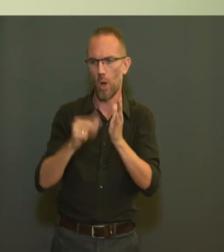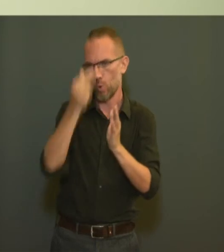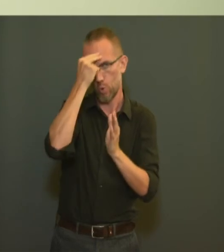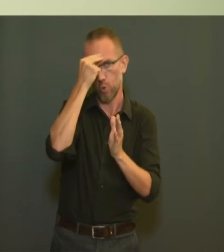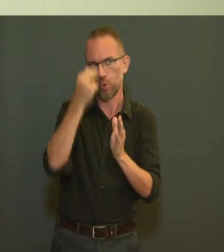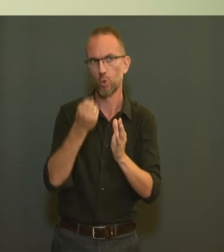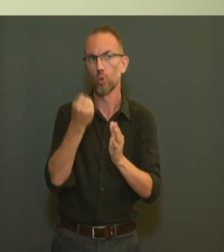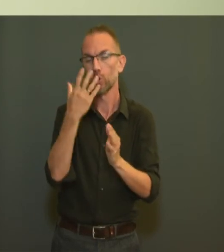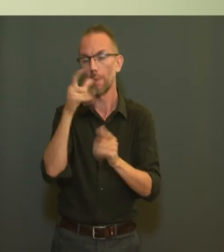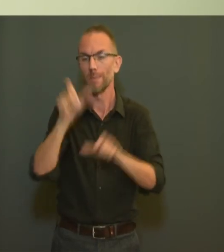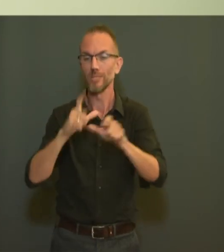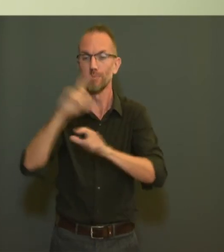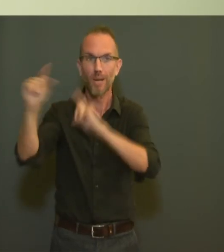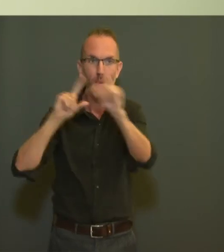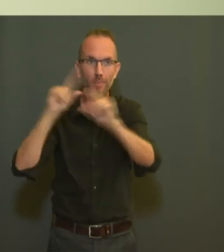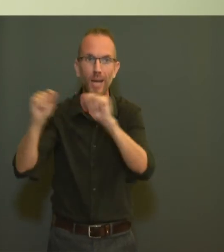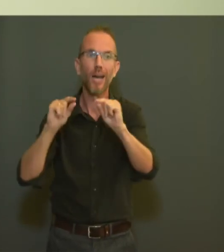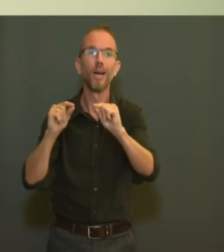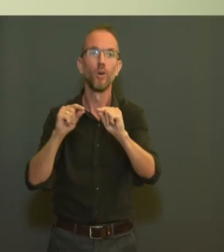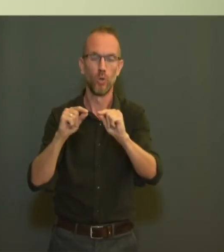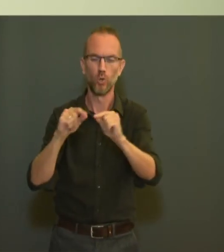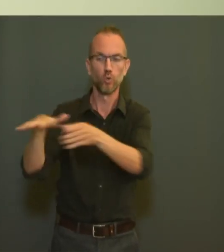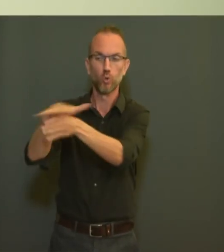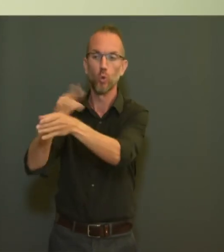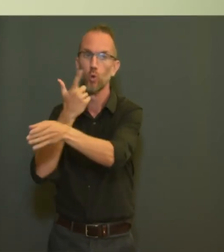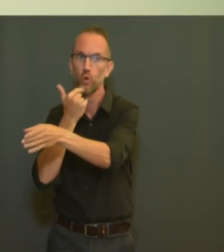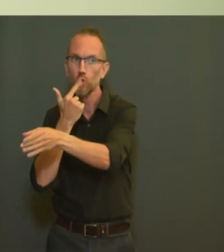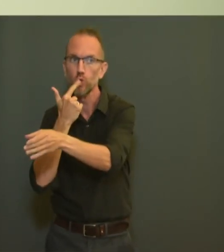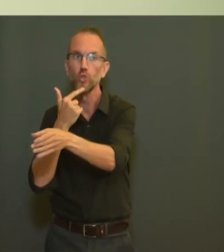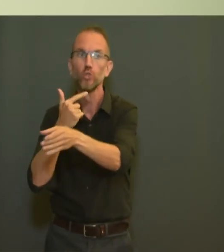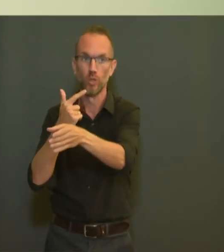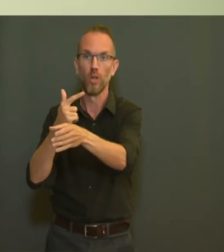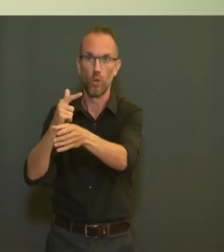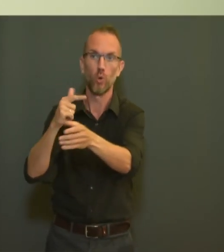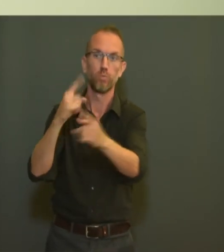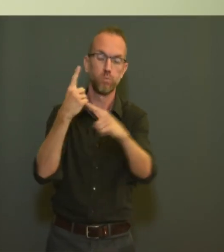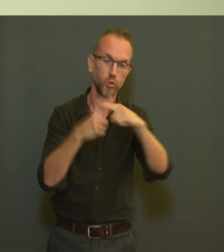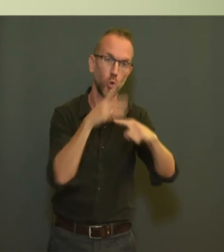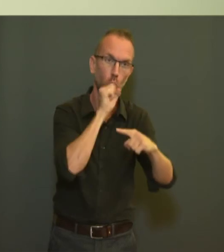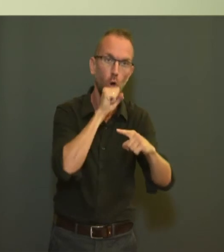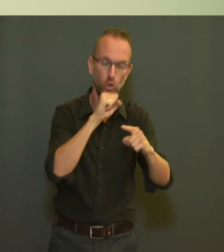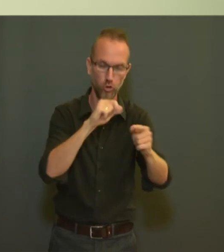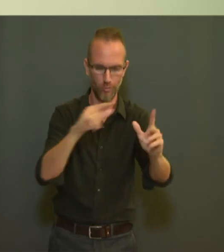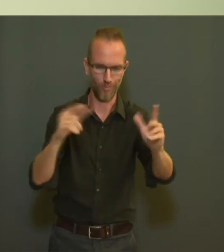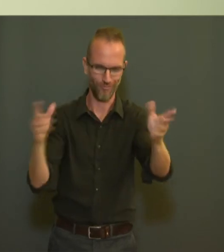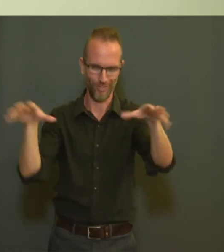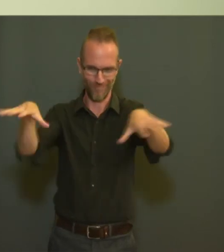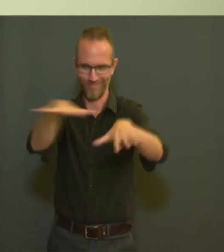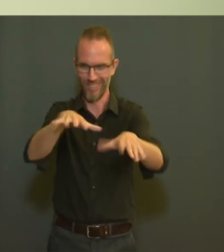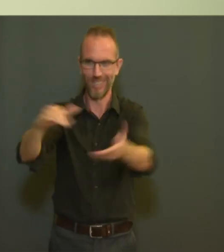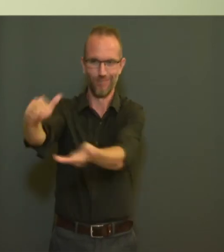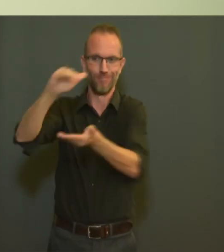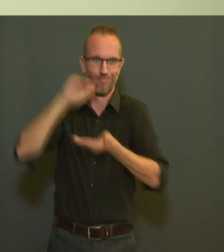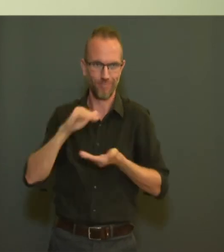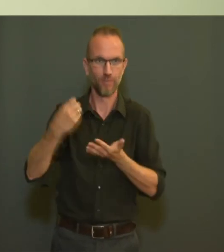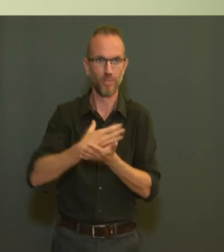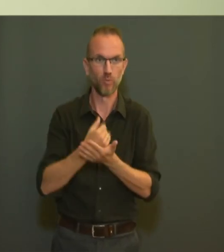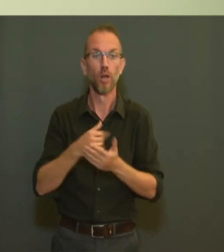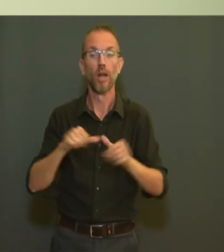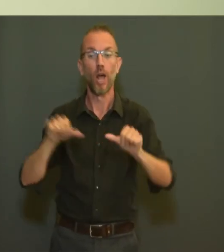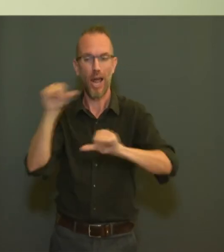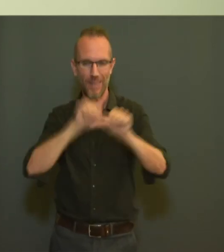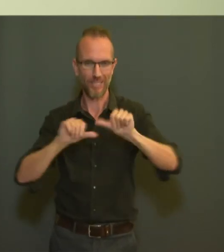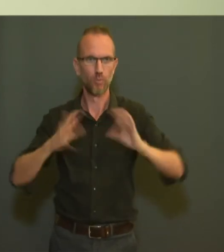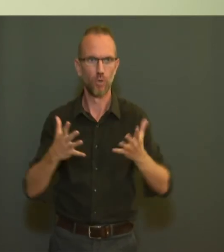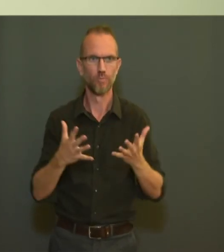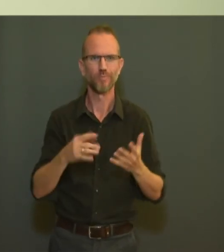et rouge, bien sûr, puisque ce sont celles qui sont analysées, et le sont sur base de ces fameux documents PLF